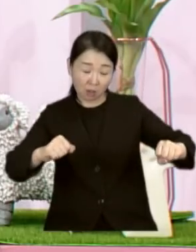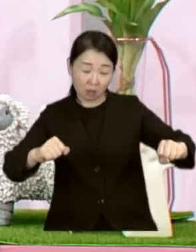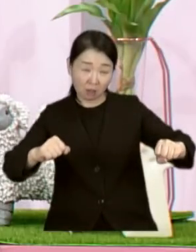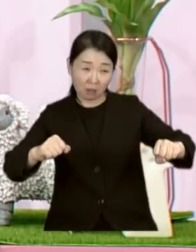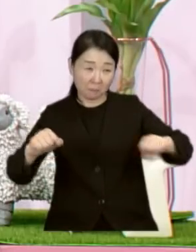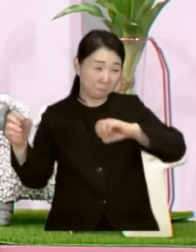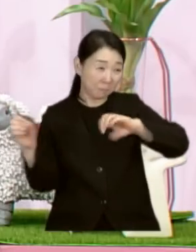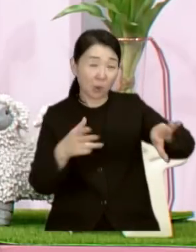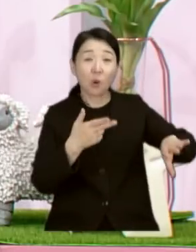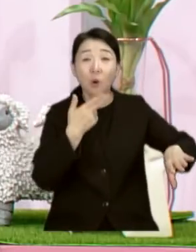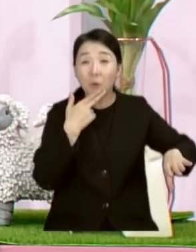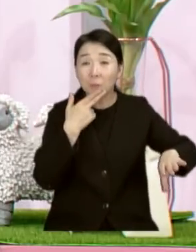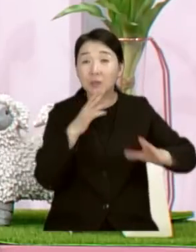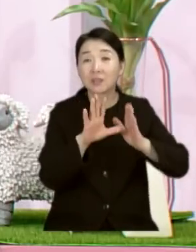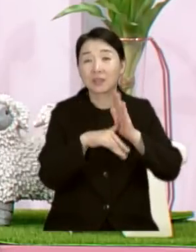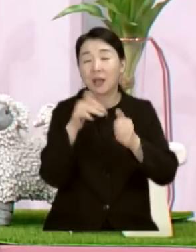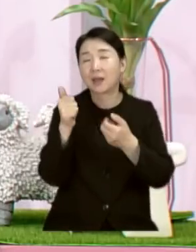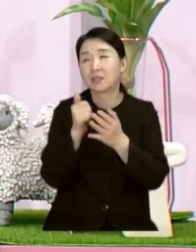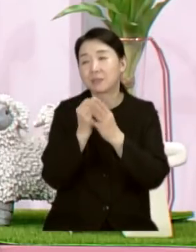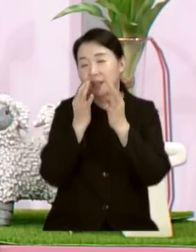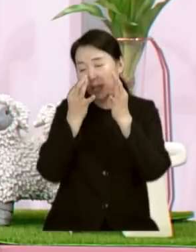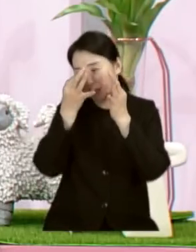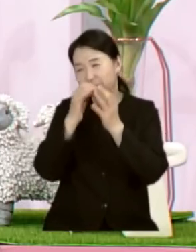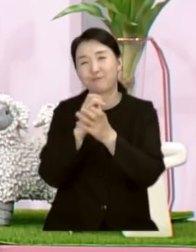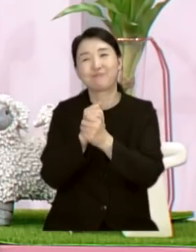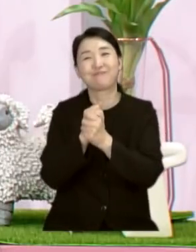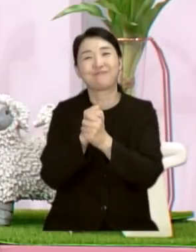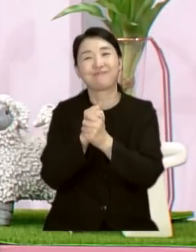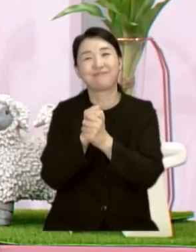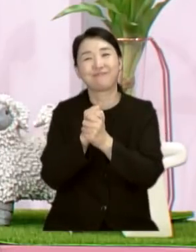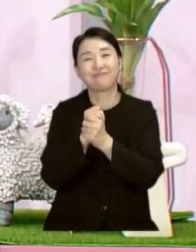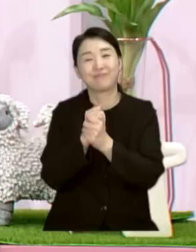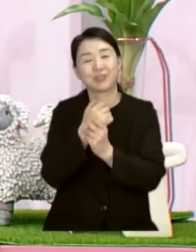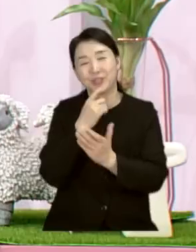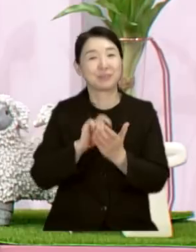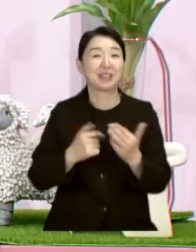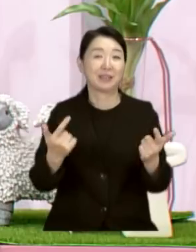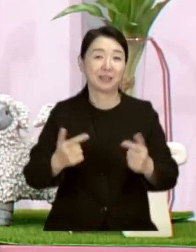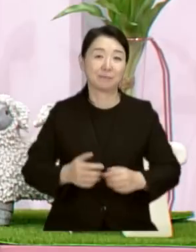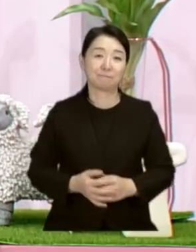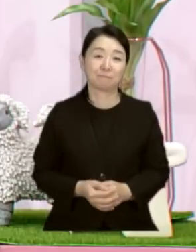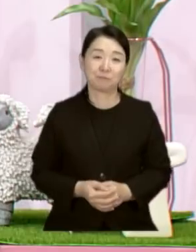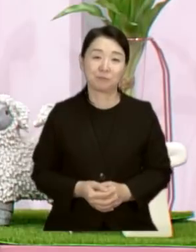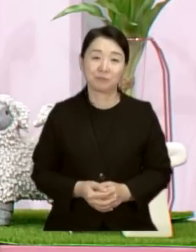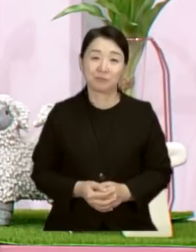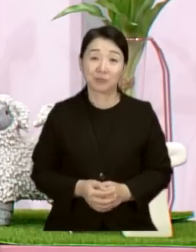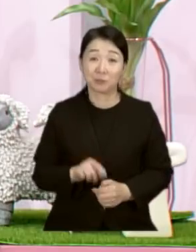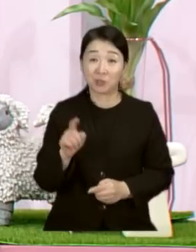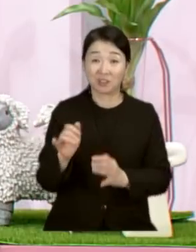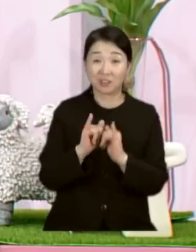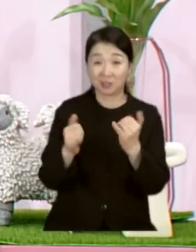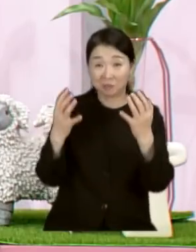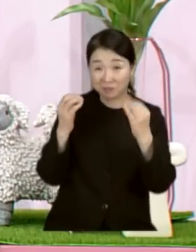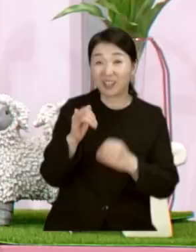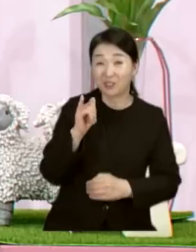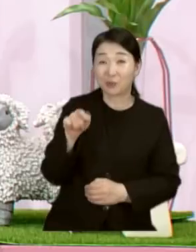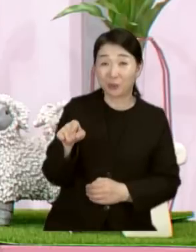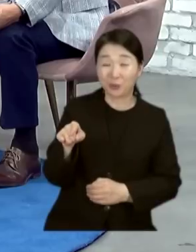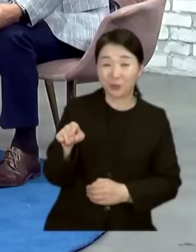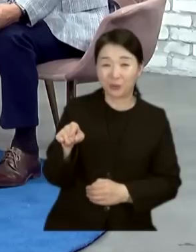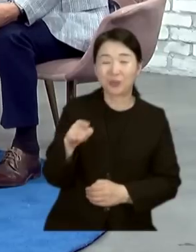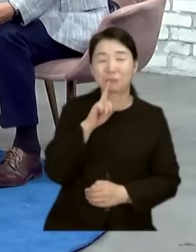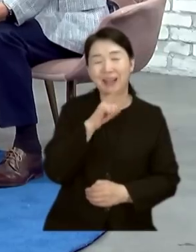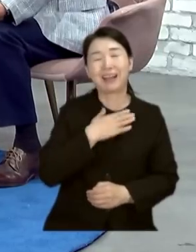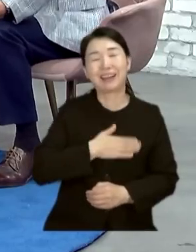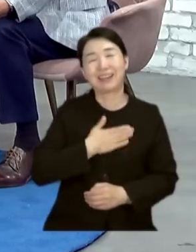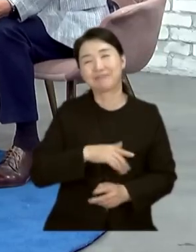똑하고 버려지지 않는 이상 하나님을 너무 간절히 붙들기는 쉽지 않은 일인 것 같아요. 물론 그런 맞아요. 분들도 많이 계시지만